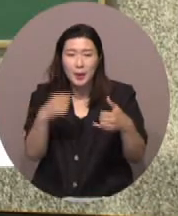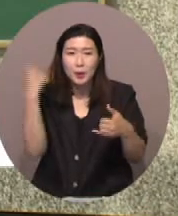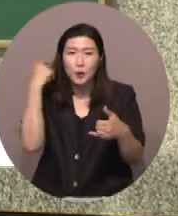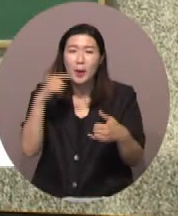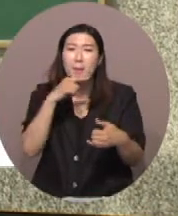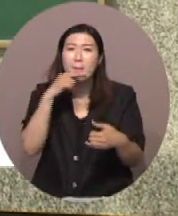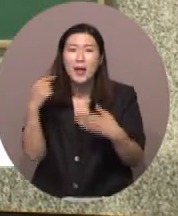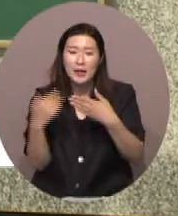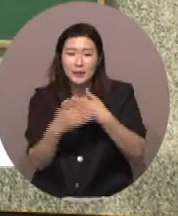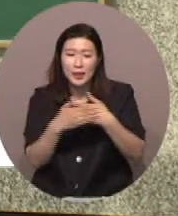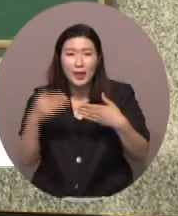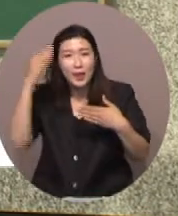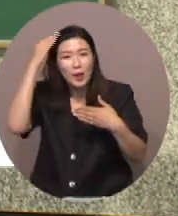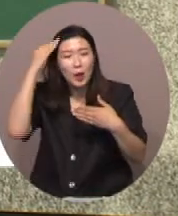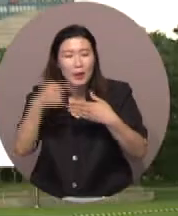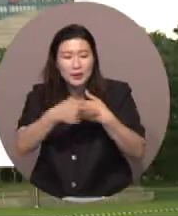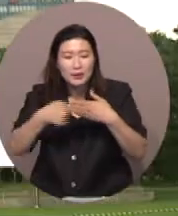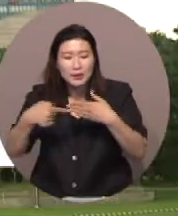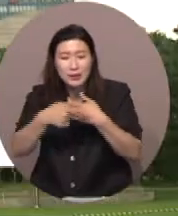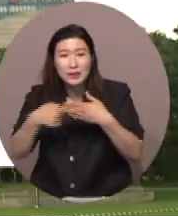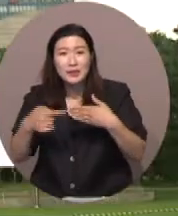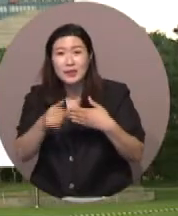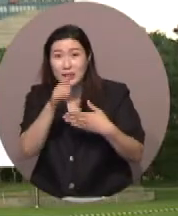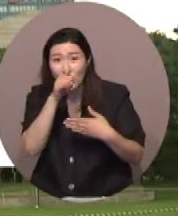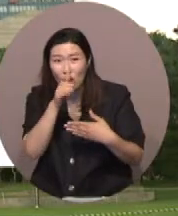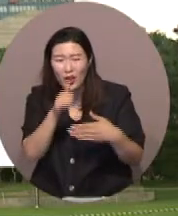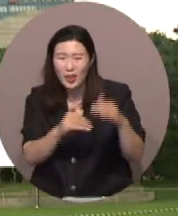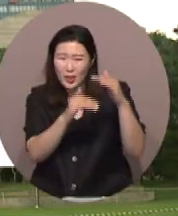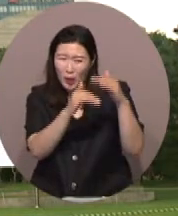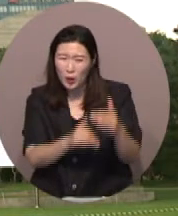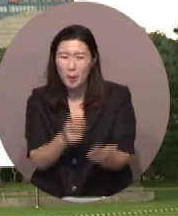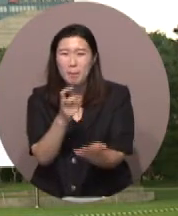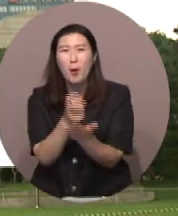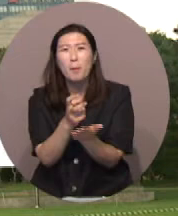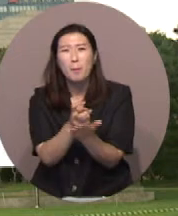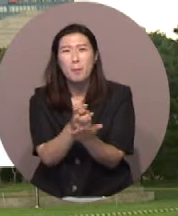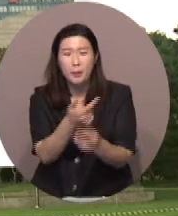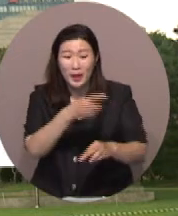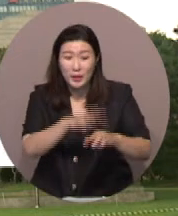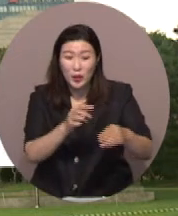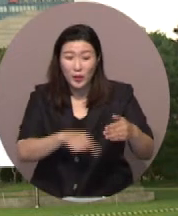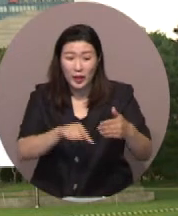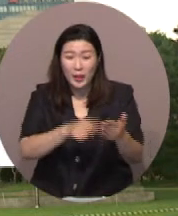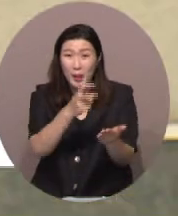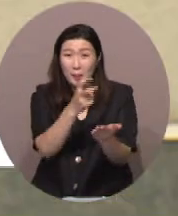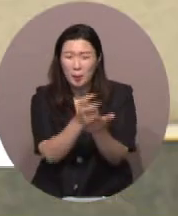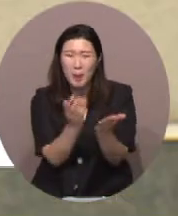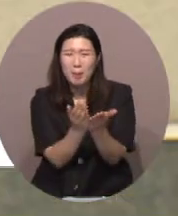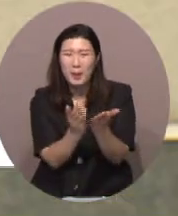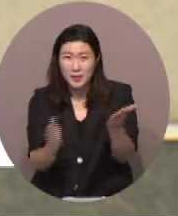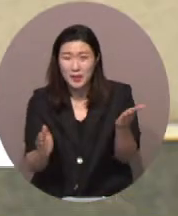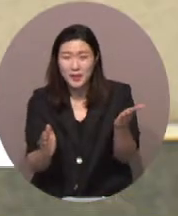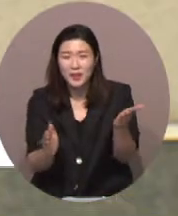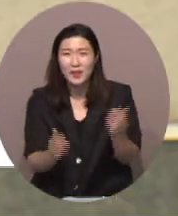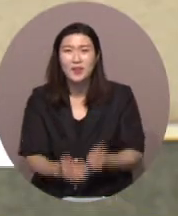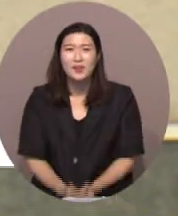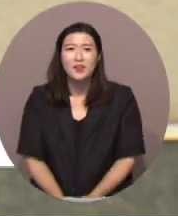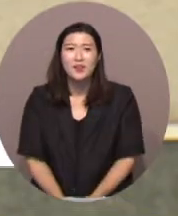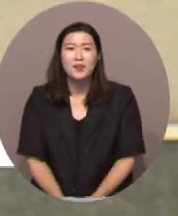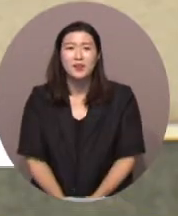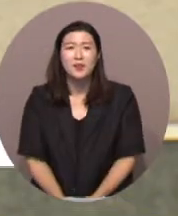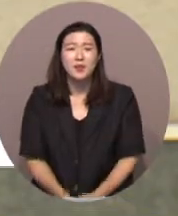전체가 붉은 현판을 디자인의 사다 기관의 전달했는데 이는 붉은색이나 검은색을 바탕 했을 경우